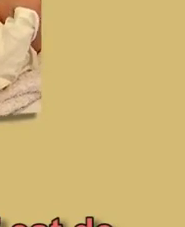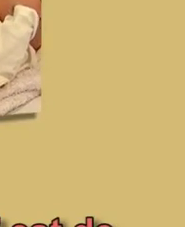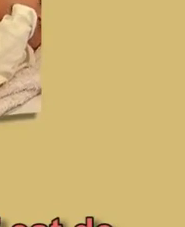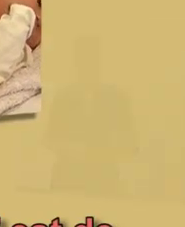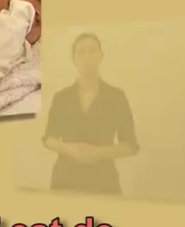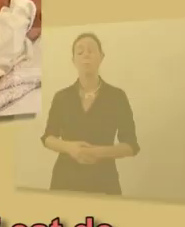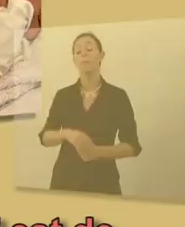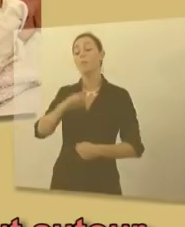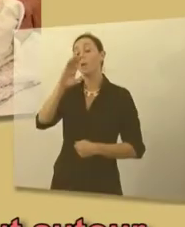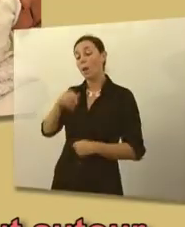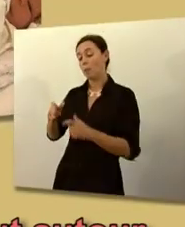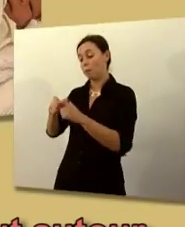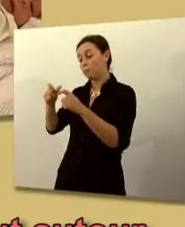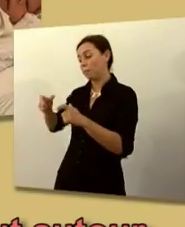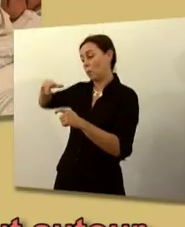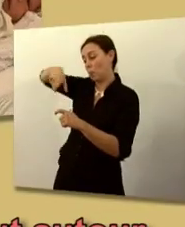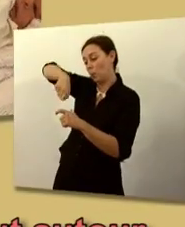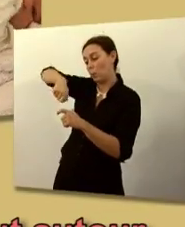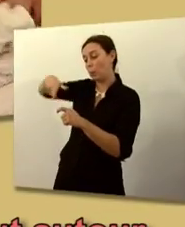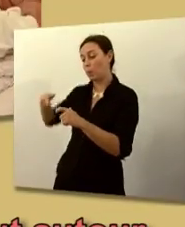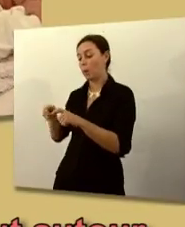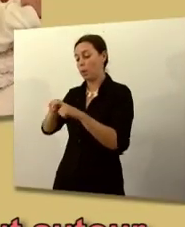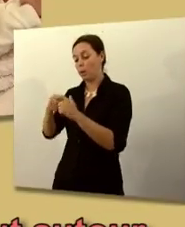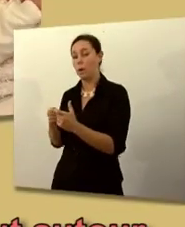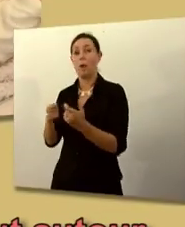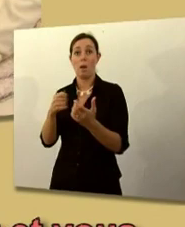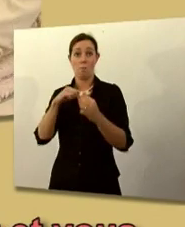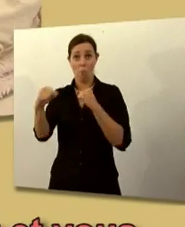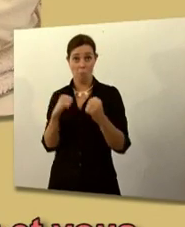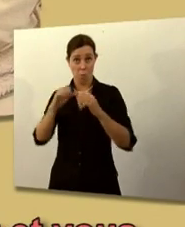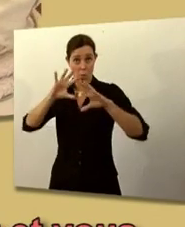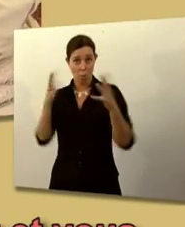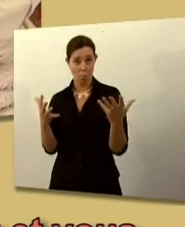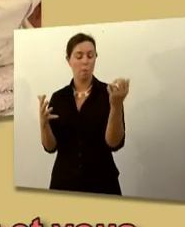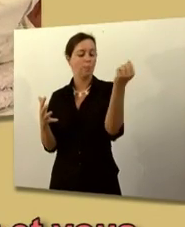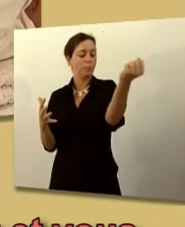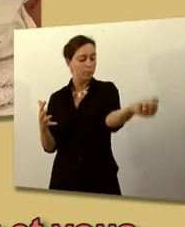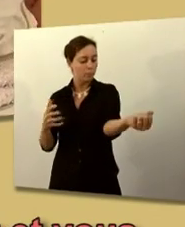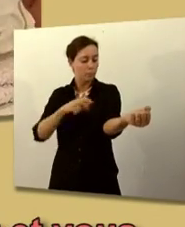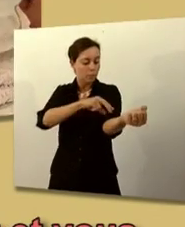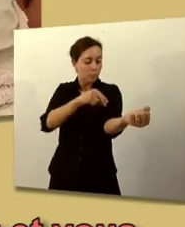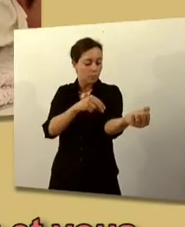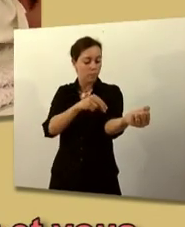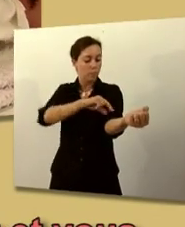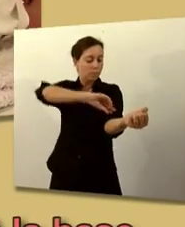Voilà. Et le geste, c'est de bien tourner tout autour. C'est-à-dire vous le prenez et